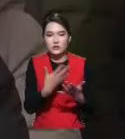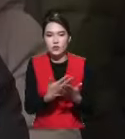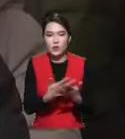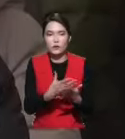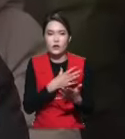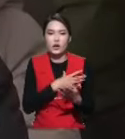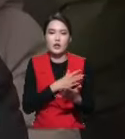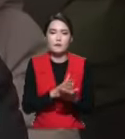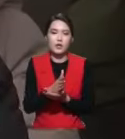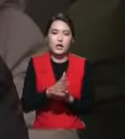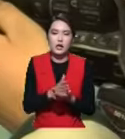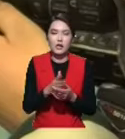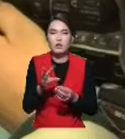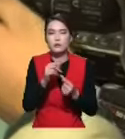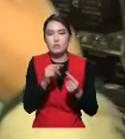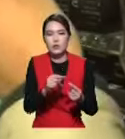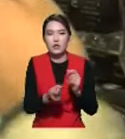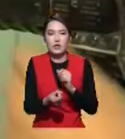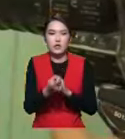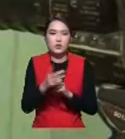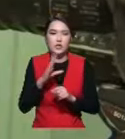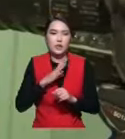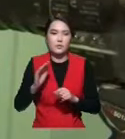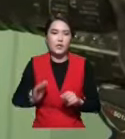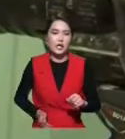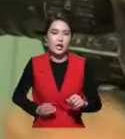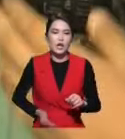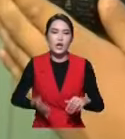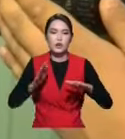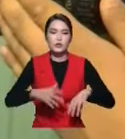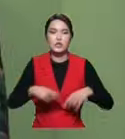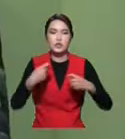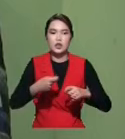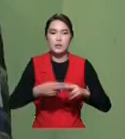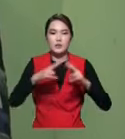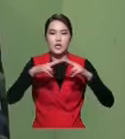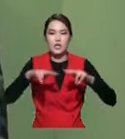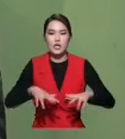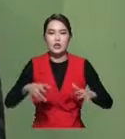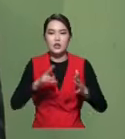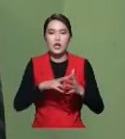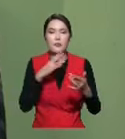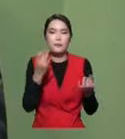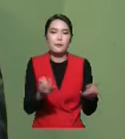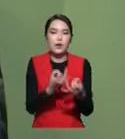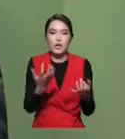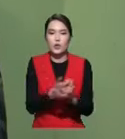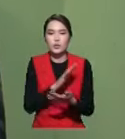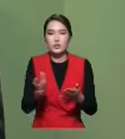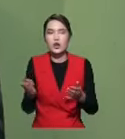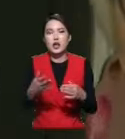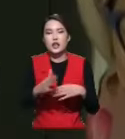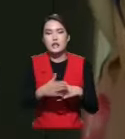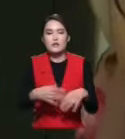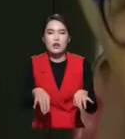сезон закончится, нас отсюда выкинут. Офис компании владельца дома расположен в этом же здании, но поговорить не удалось. Дверь закрыта, а по словам